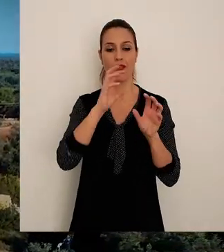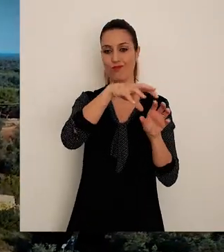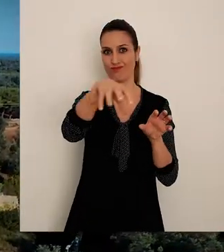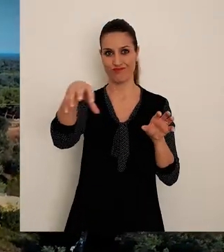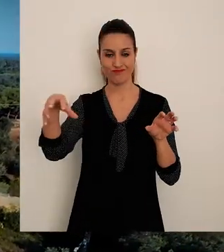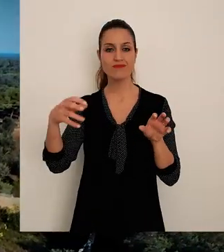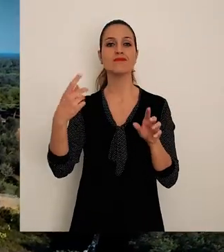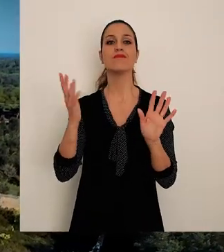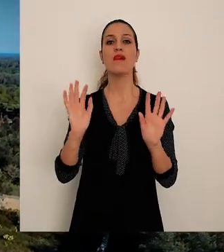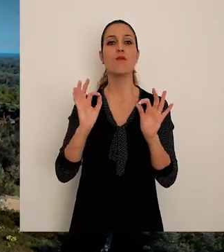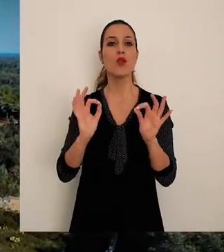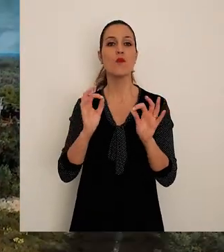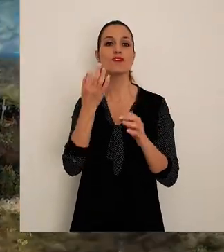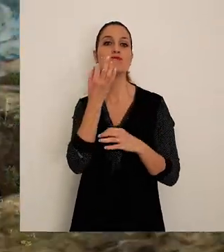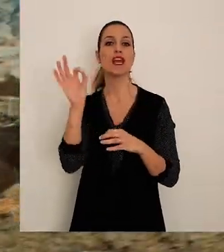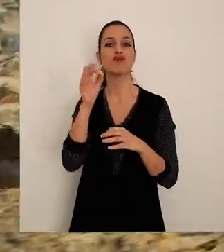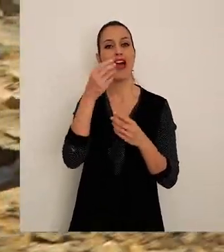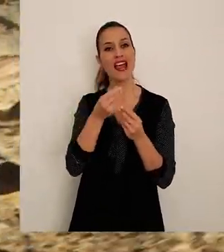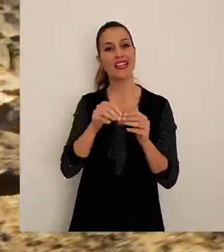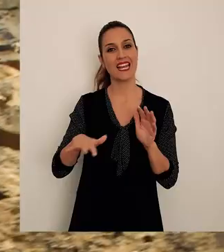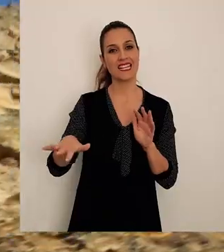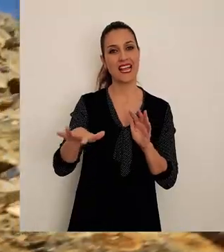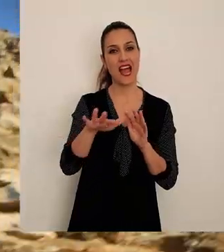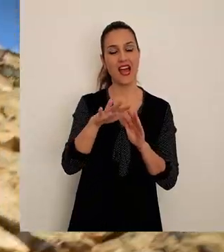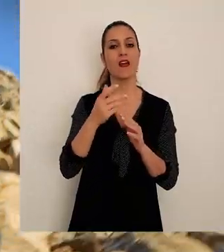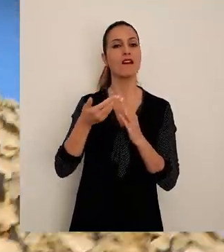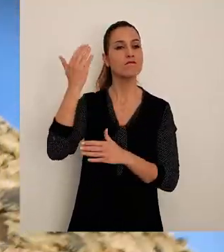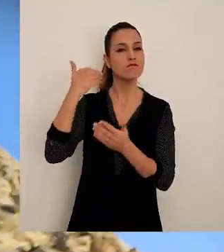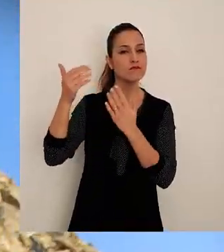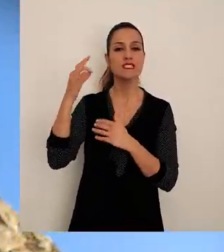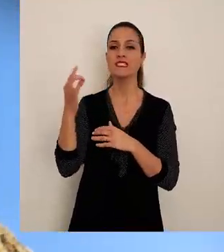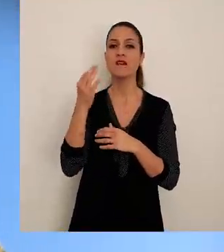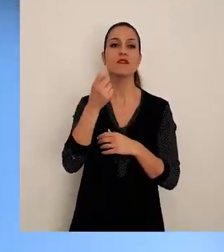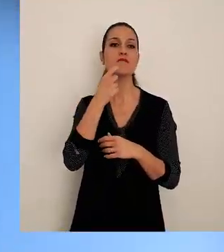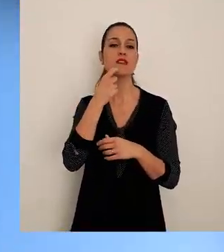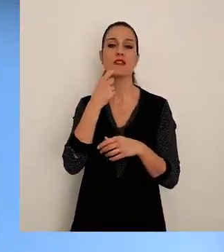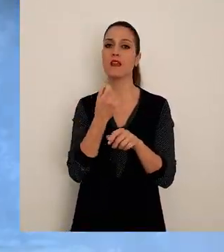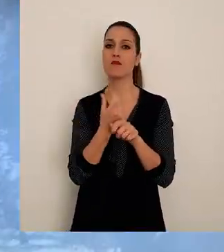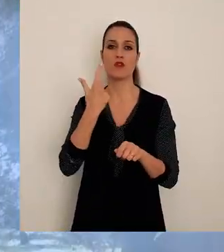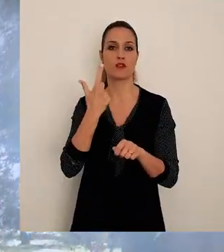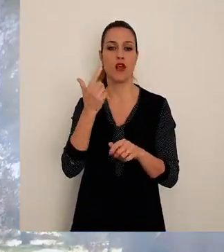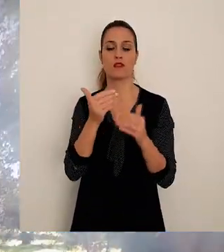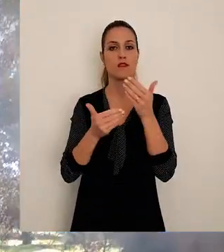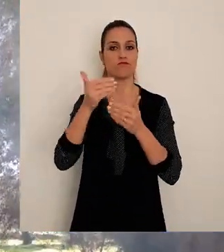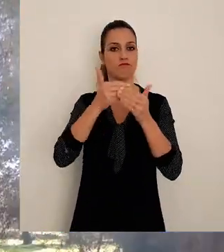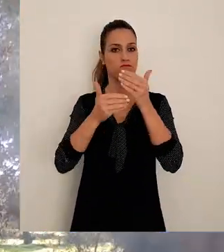territorio, dove la pietra è da sempre considerata l'elemento costruttivo primario.